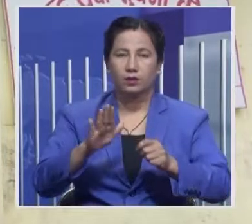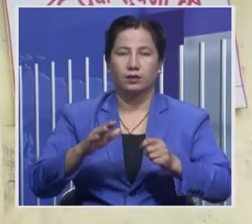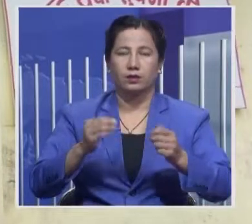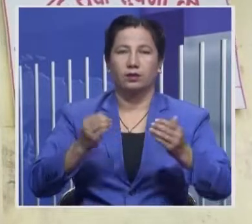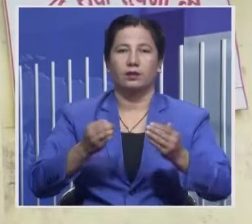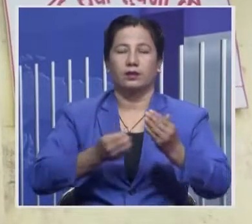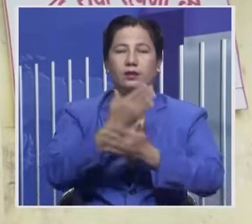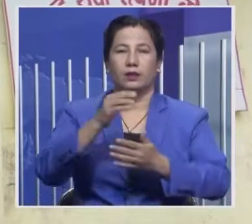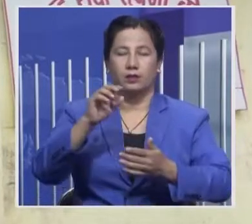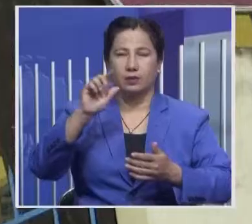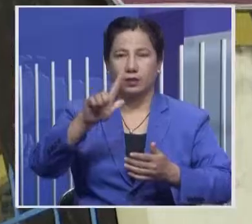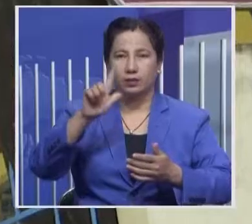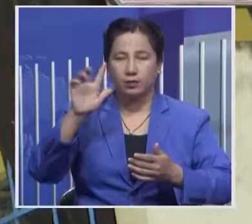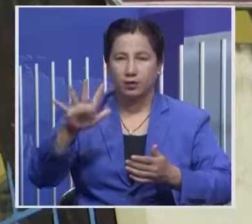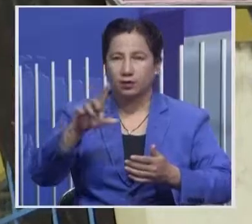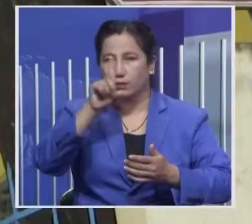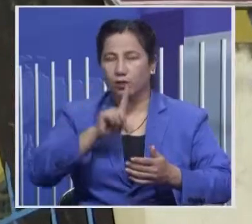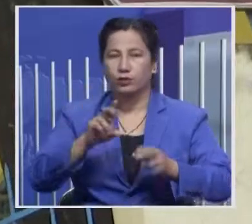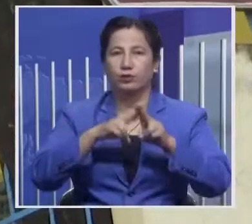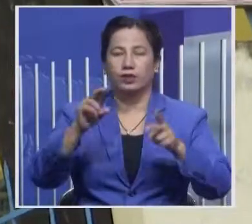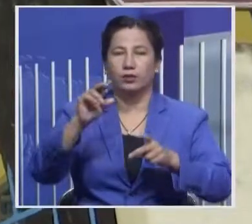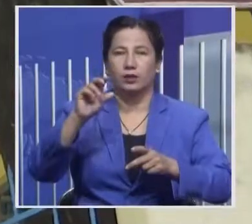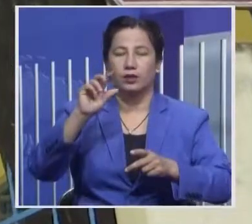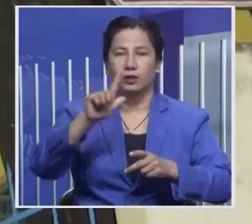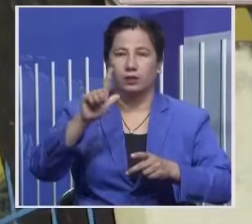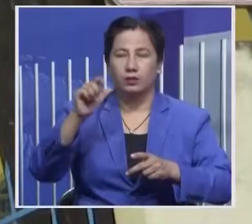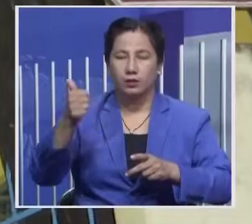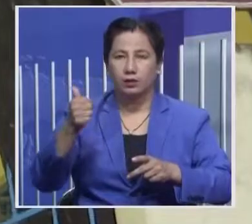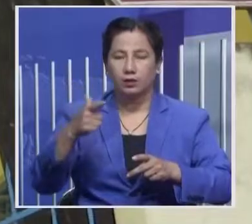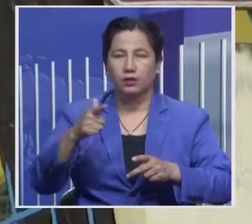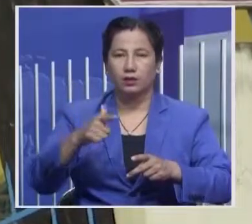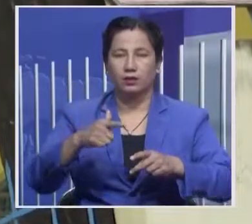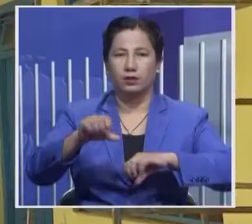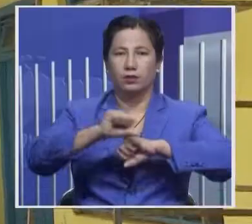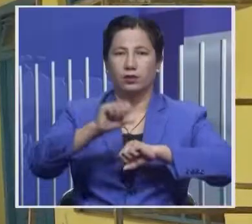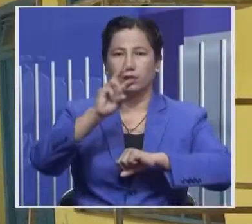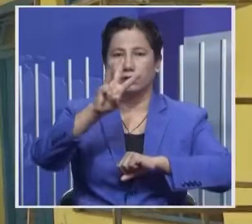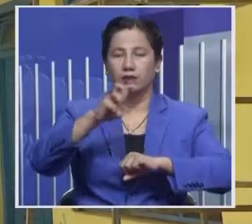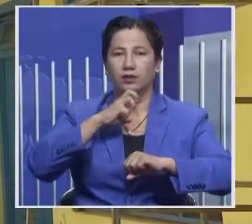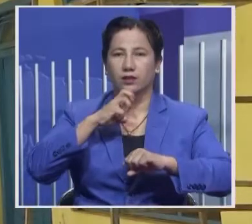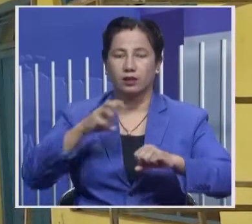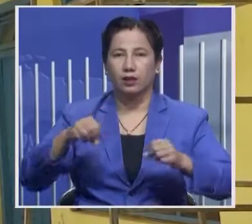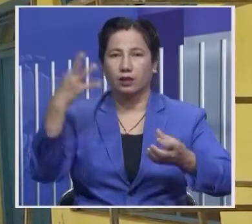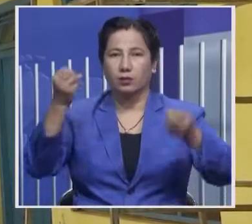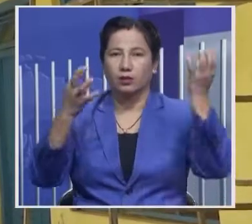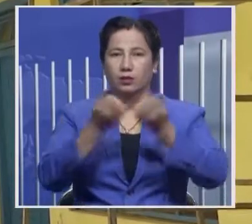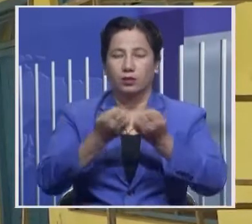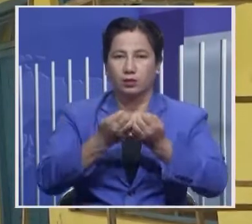75 वर्ष पूरा गरी 76 वर्षमा प्रवेश गरेको उपलक्ष्यमा भदौ 3 गते अमृत महोत्सव गरिने भएको हो। पुस्तकालय